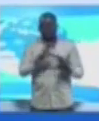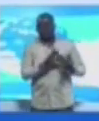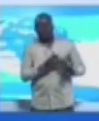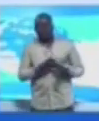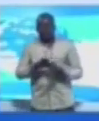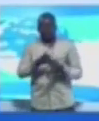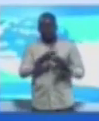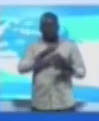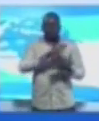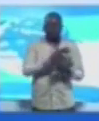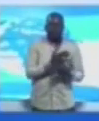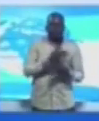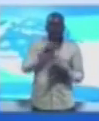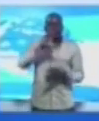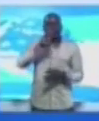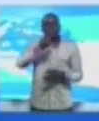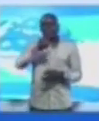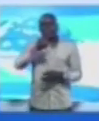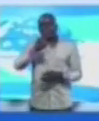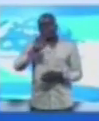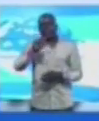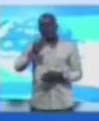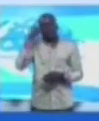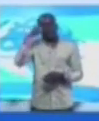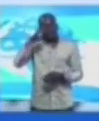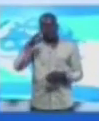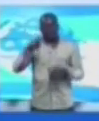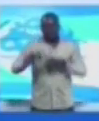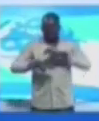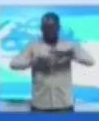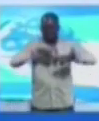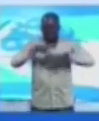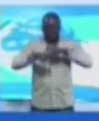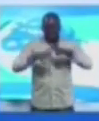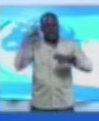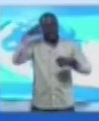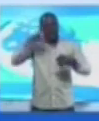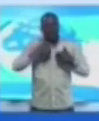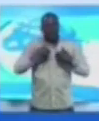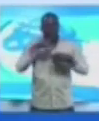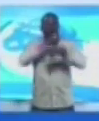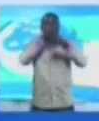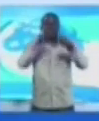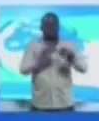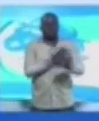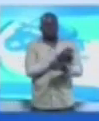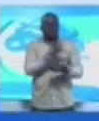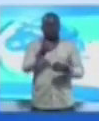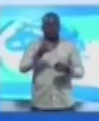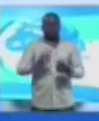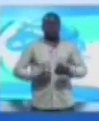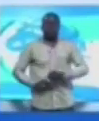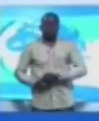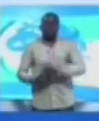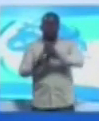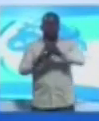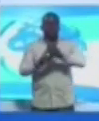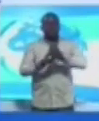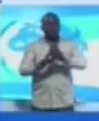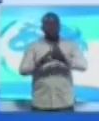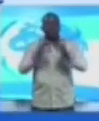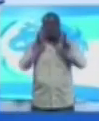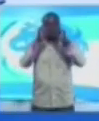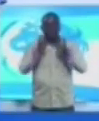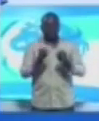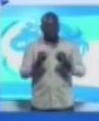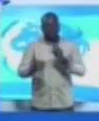bilatérale entre Cuba et le Burkina a été examinée. Il a aussi été question du renforcement du soutien de l'institution